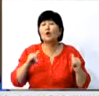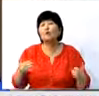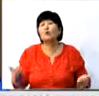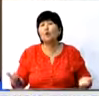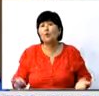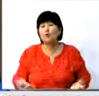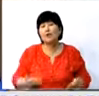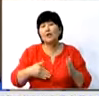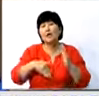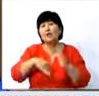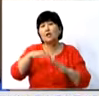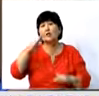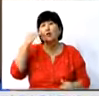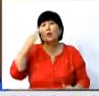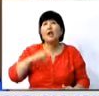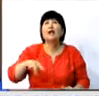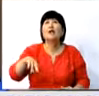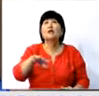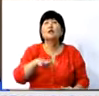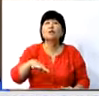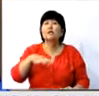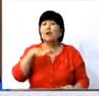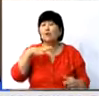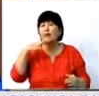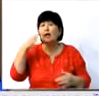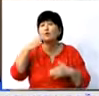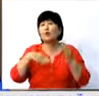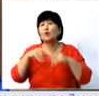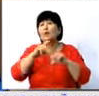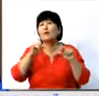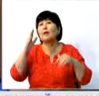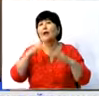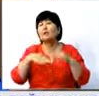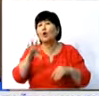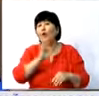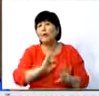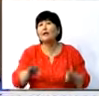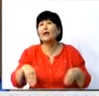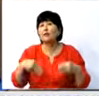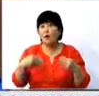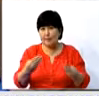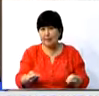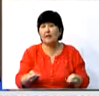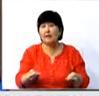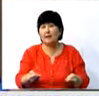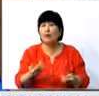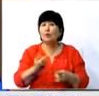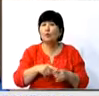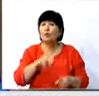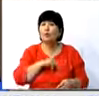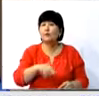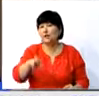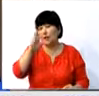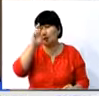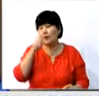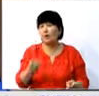өмірімізді жақсарту мақсатында республика аймағында біраз құрылыс объектілері салынып пайдалануға берілді. Бұл жұмыстарға